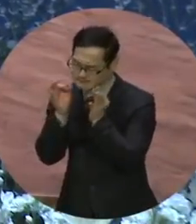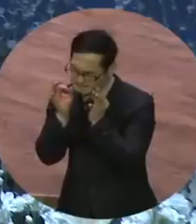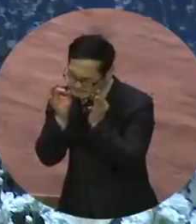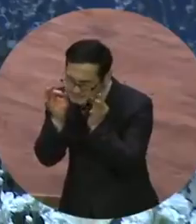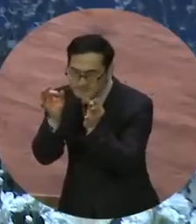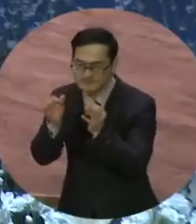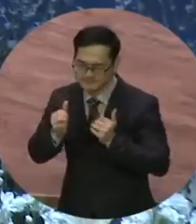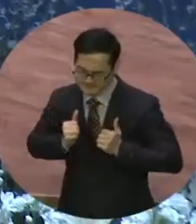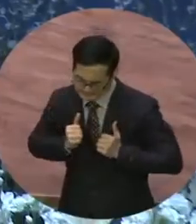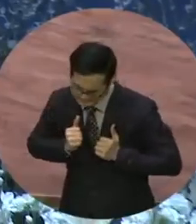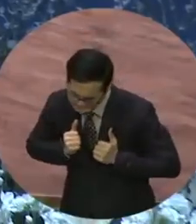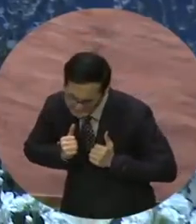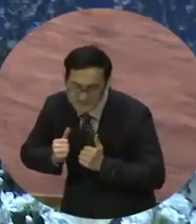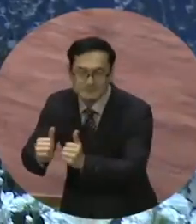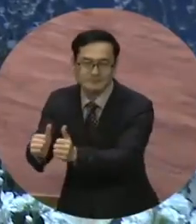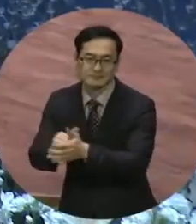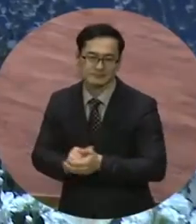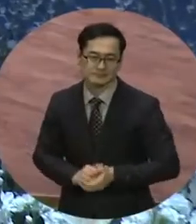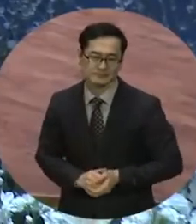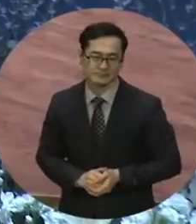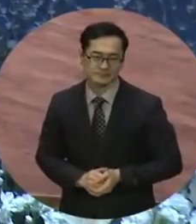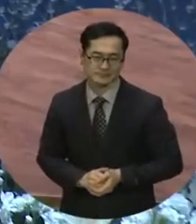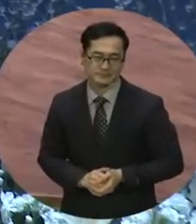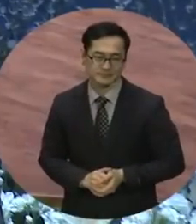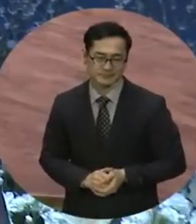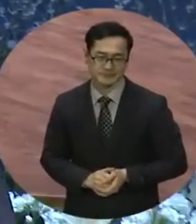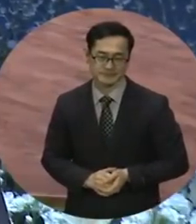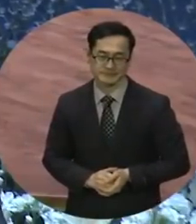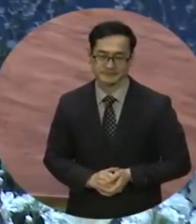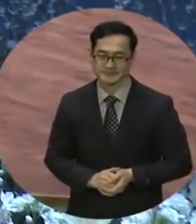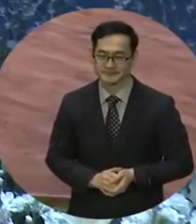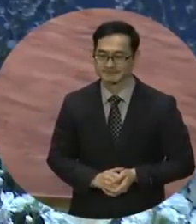섬이 정상에 도전해보라는 얘기.